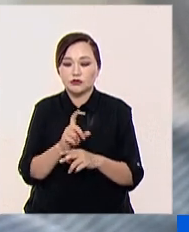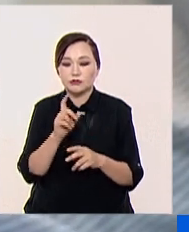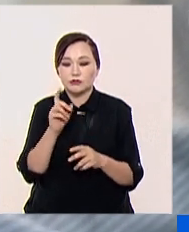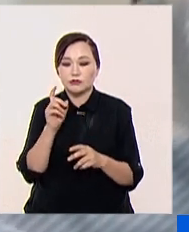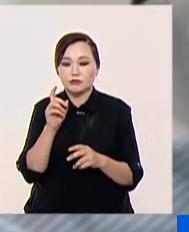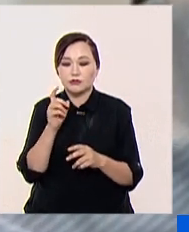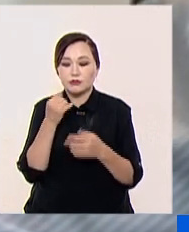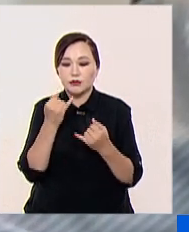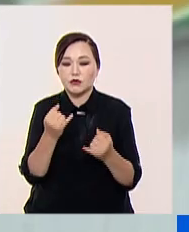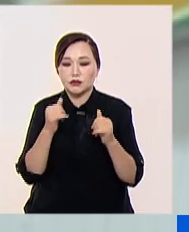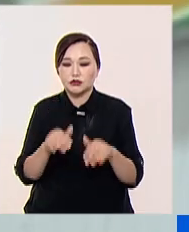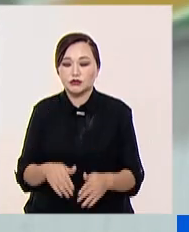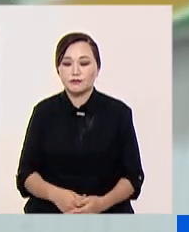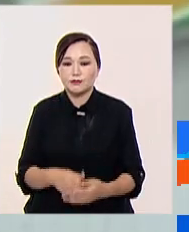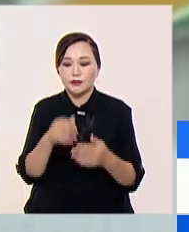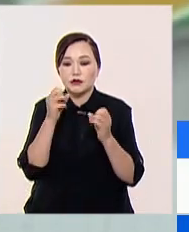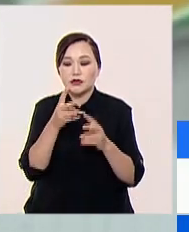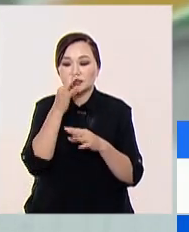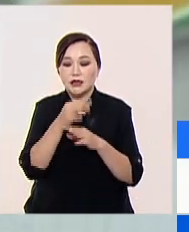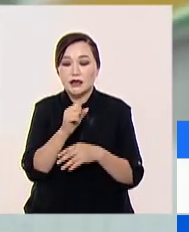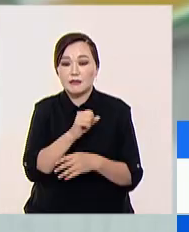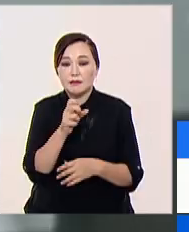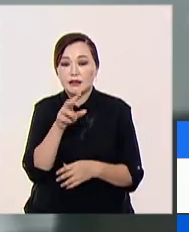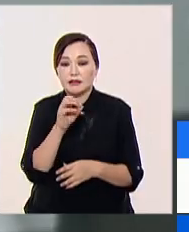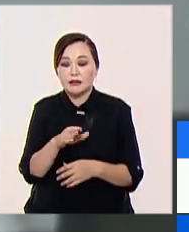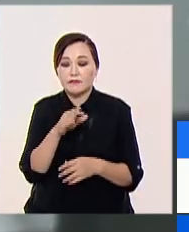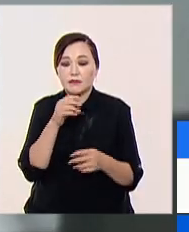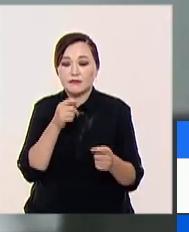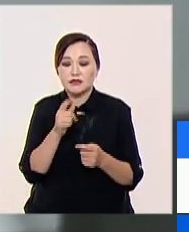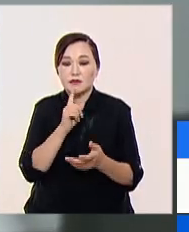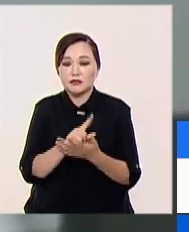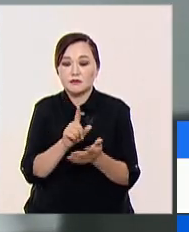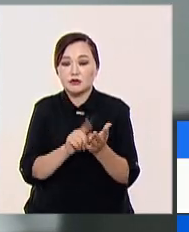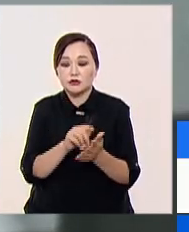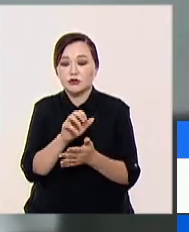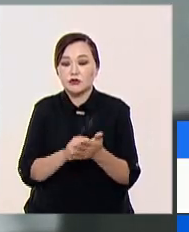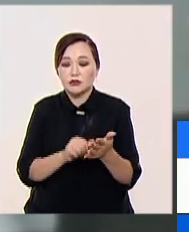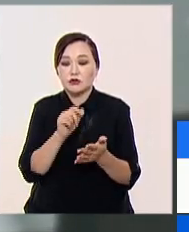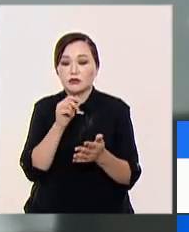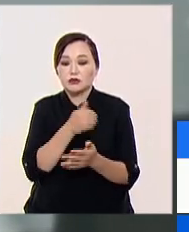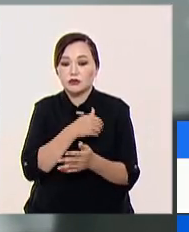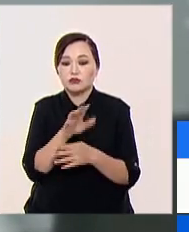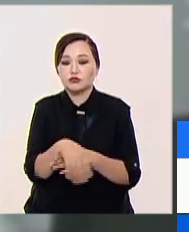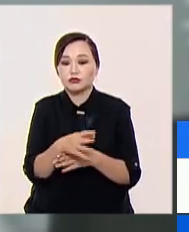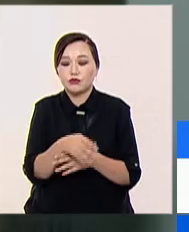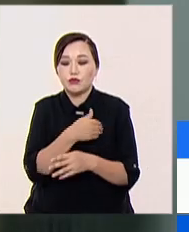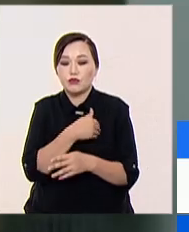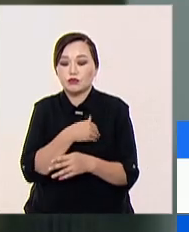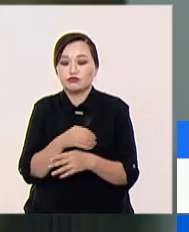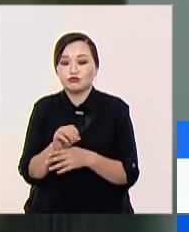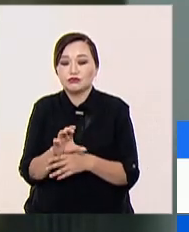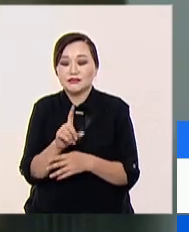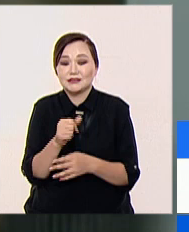непопулярное, очень плохое решение. Как утверждает Арман Батаев, правительство обязательным взносом намерено заполнить пустоту, образовавшуюся